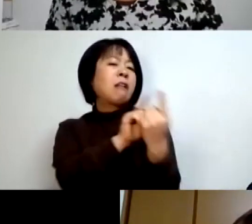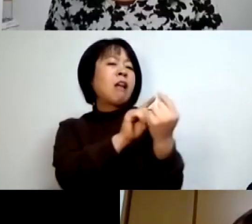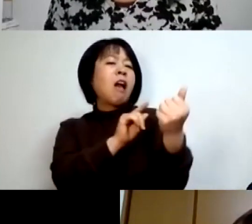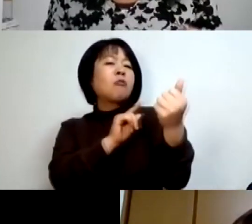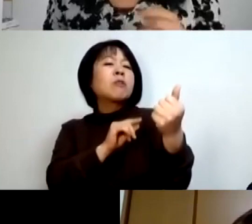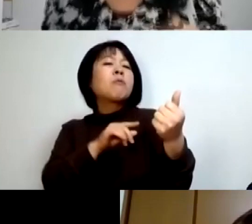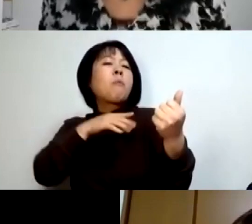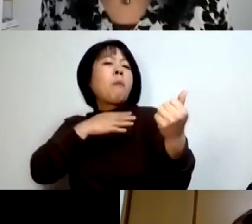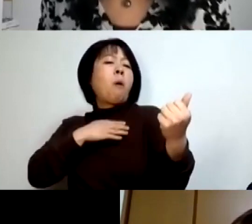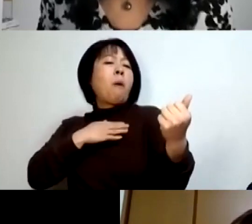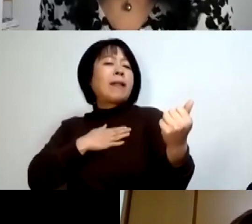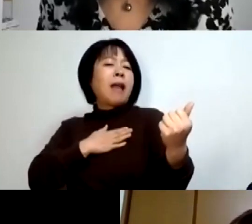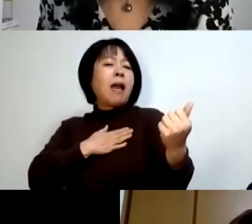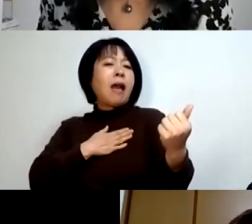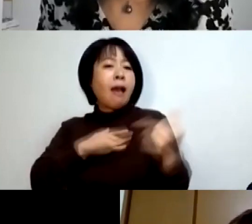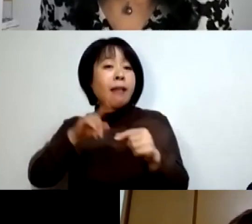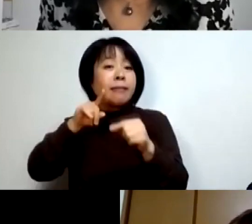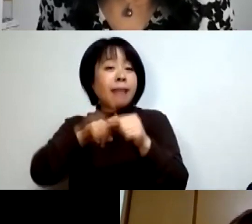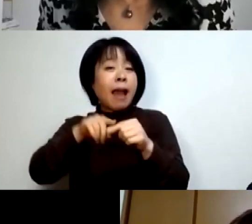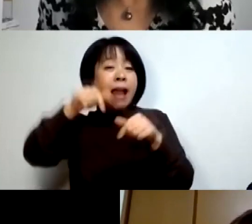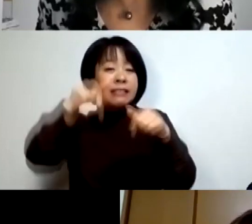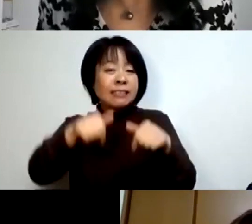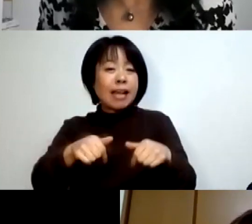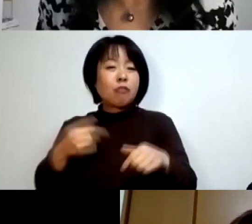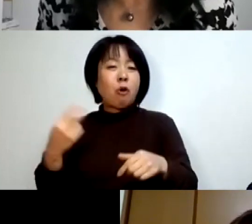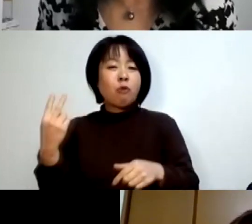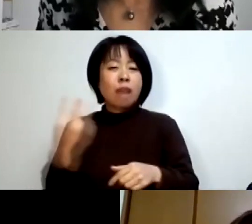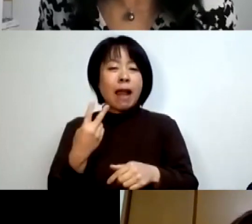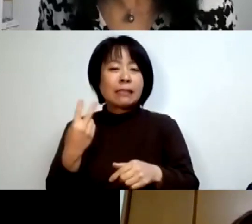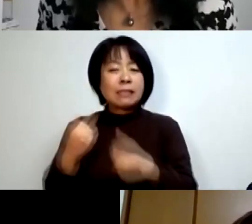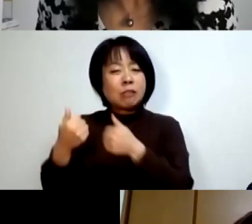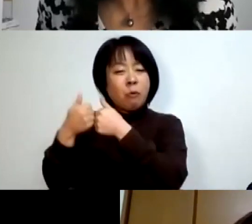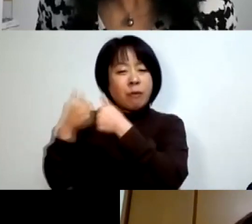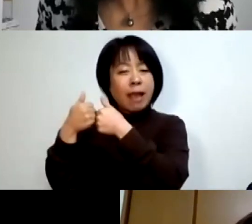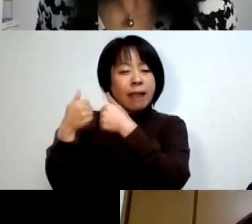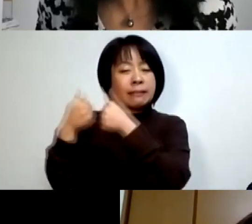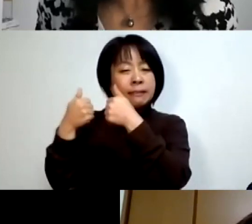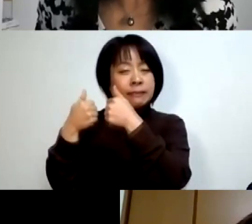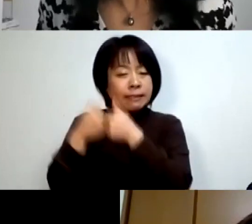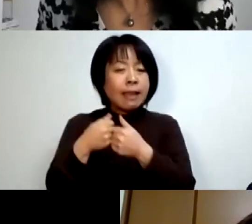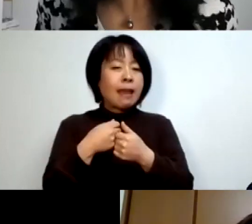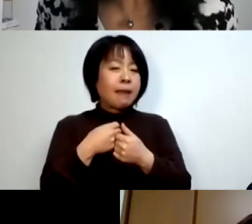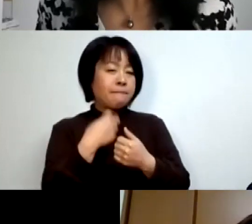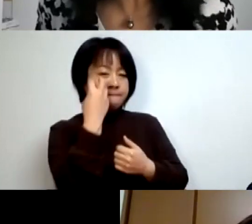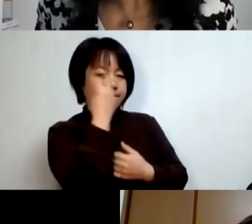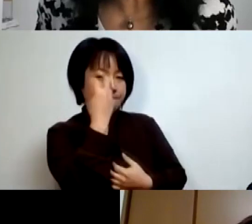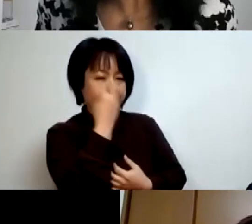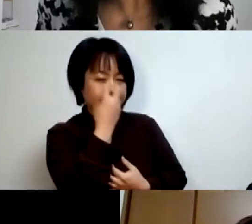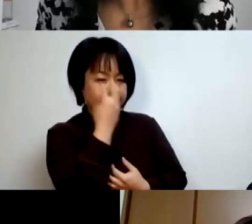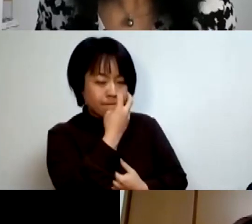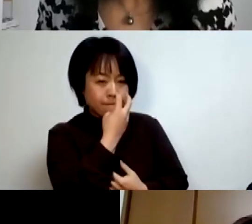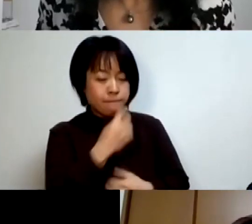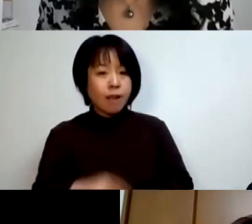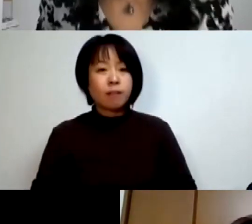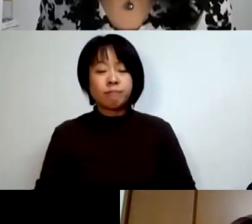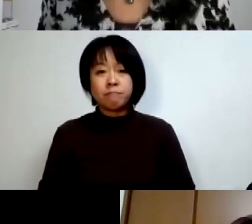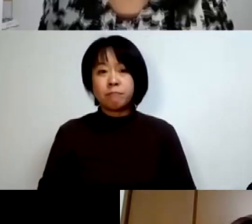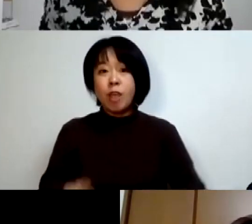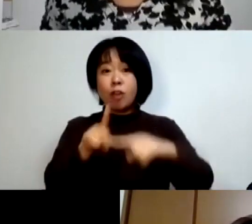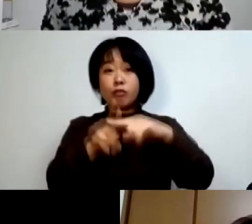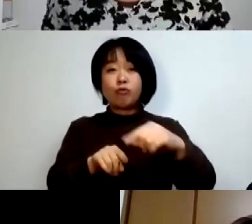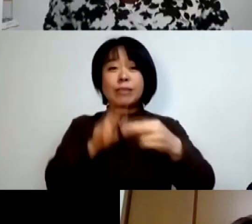んで中西さんと申し合わせて探りを入れてみたんや。 土田さんは顔が割れてる